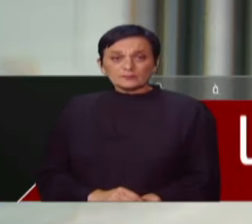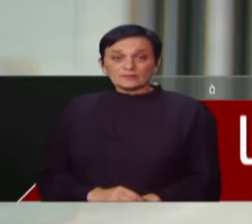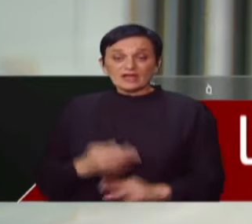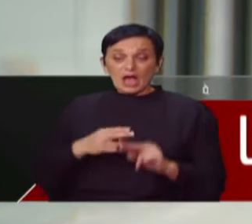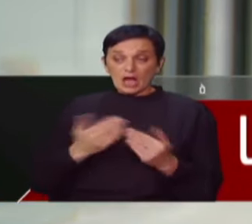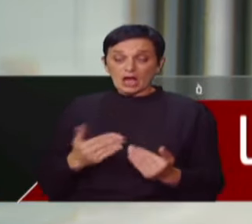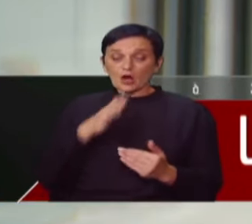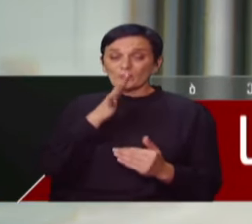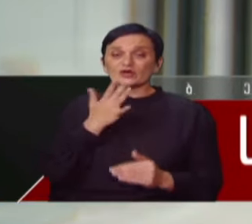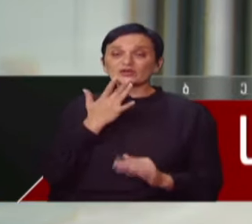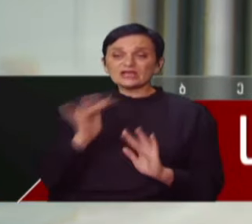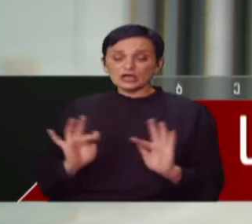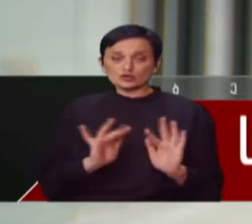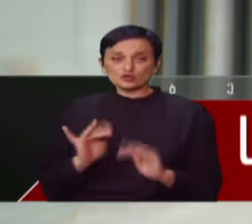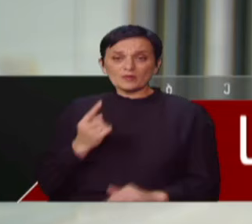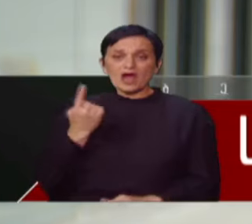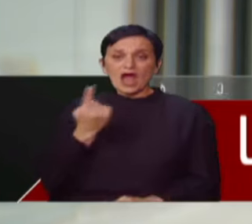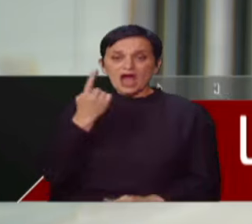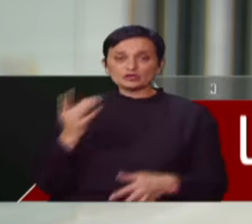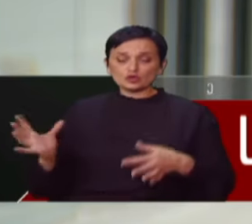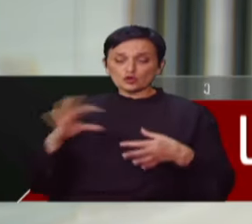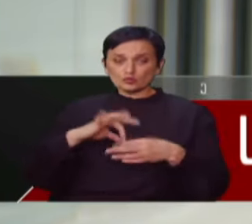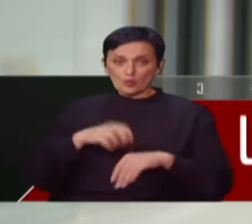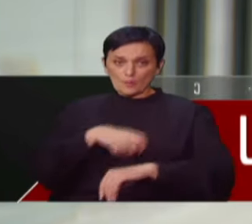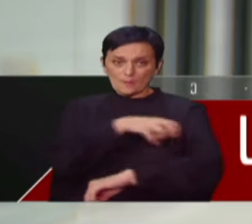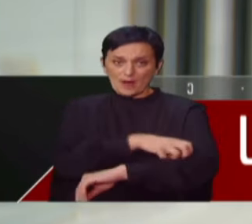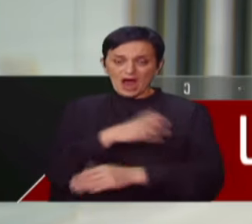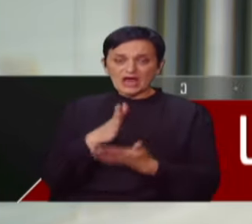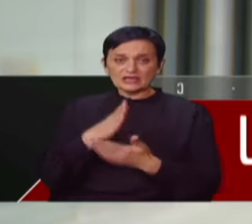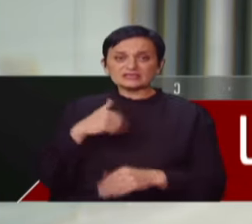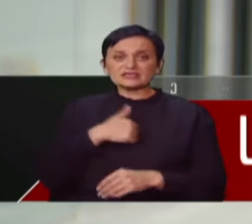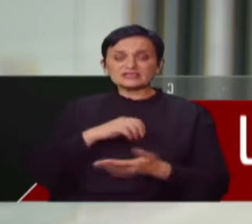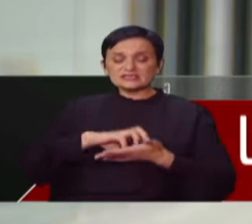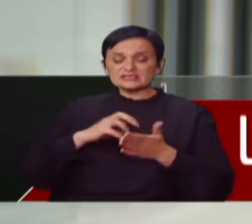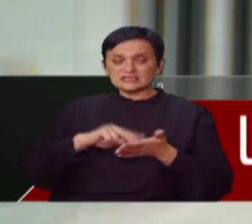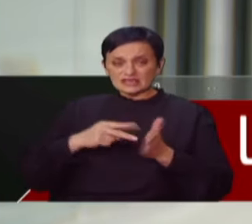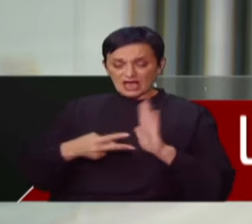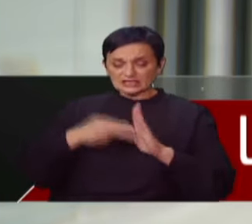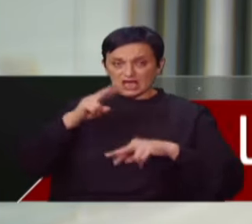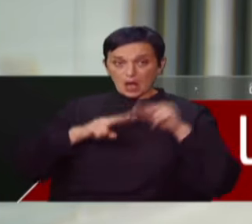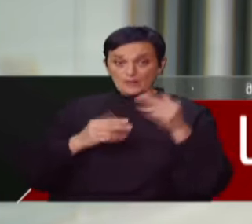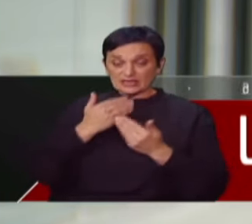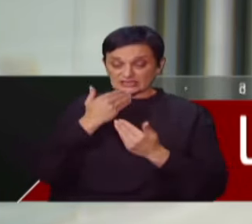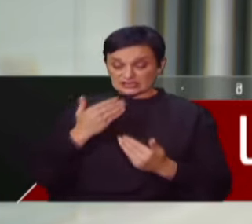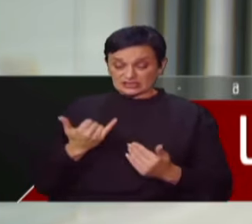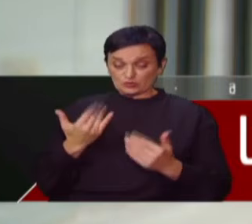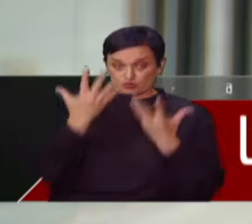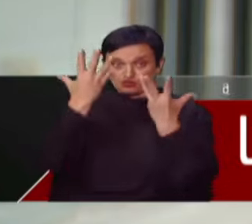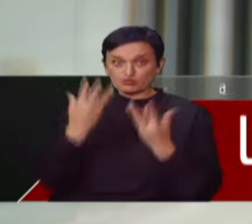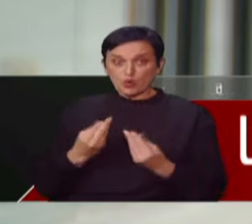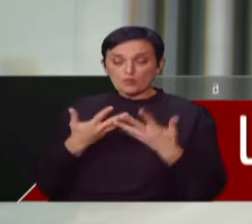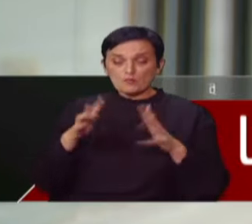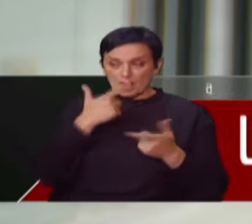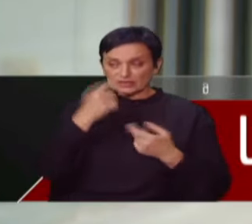ამ დრომდე ნაციონალური მოძრაობის ერთადერთ მოკავშირე პარტიას წარმოადგენს სტრატეგი აღმაშენებელი. დღის ბოლომდე კი უკვე გახდება